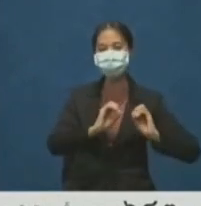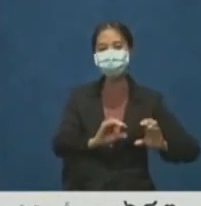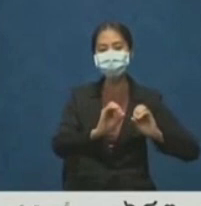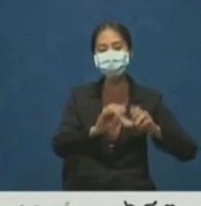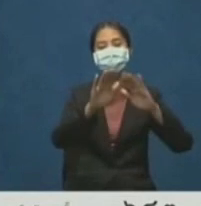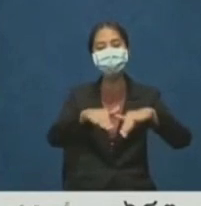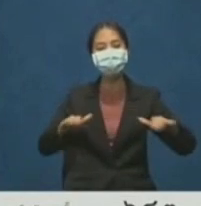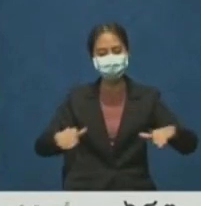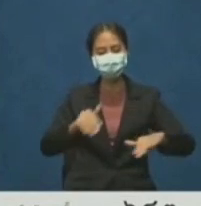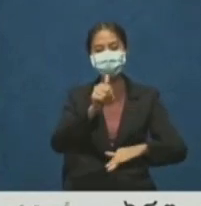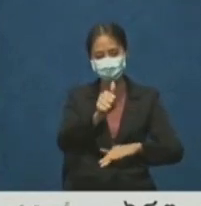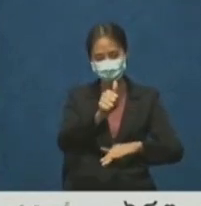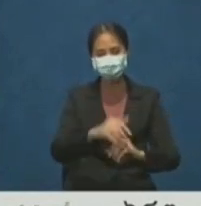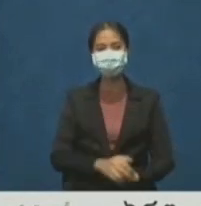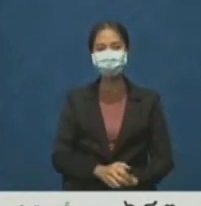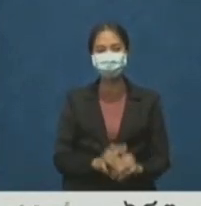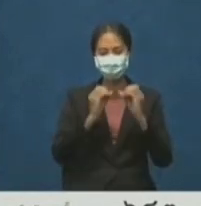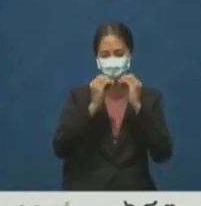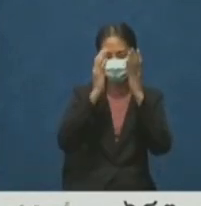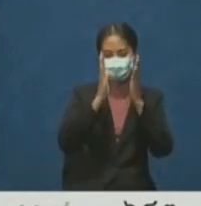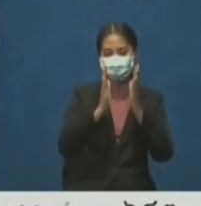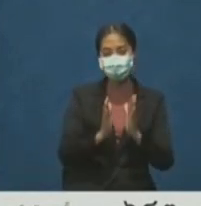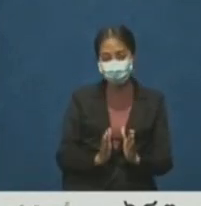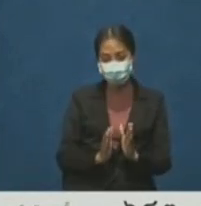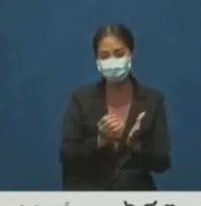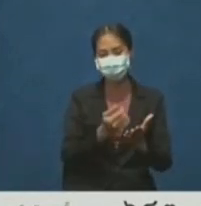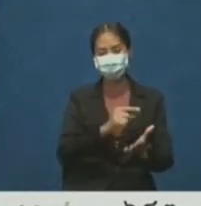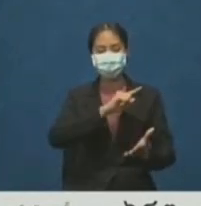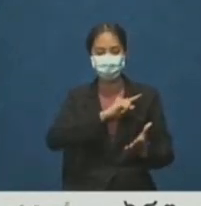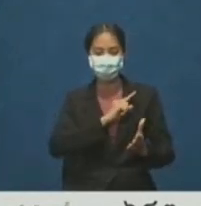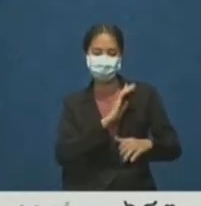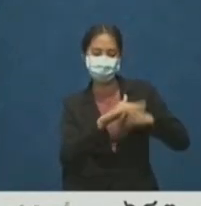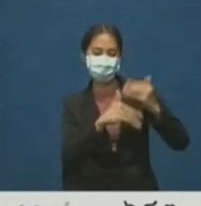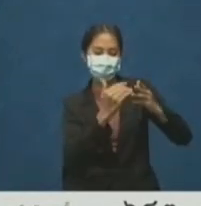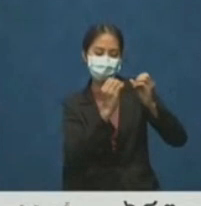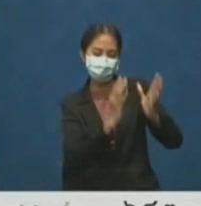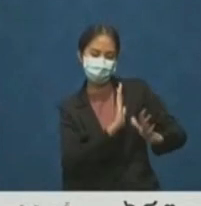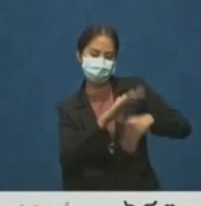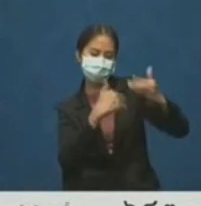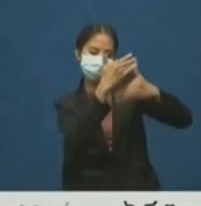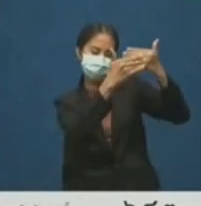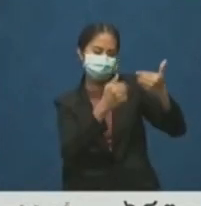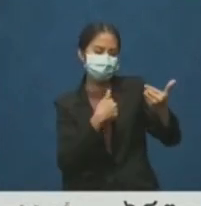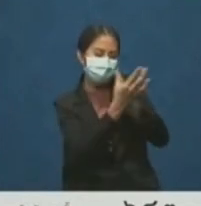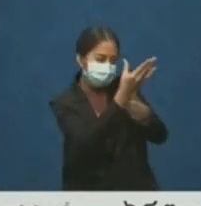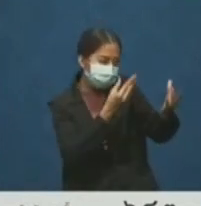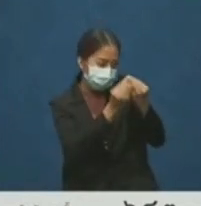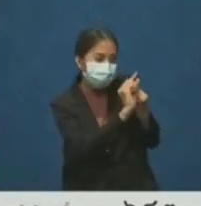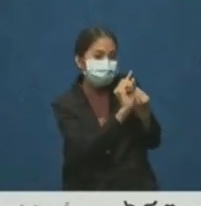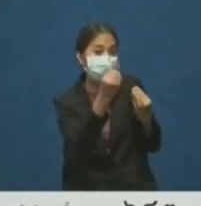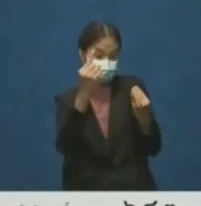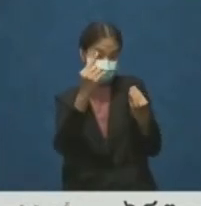ที่จะถ่ายทอดวิชาชีพให้กับนักเรียนครูอาจารย์พัฒนาตัวเองตลอดเวลาที่จะเอ